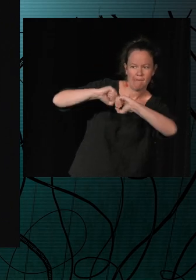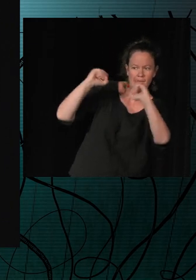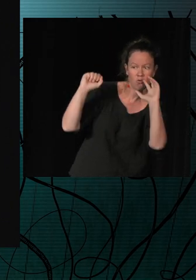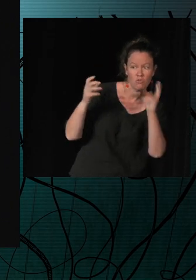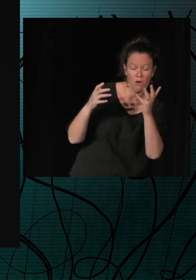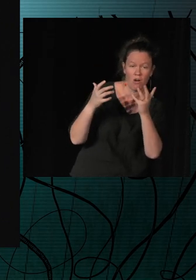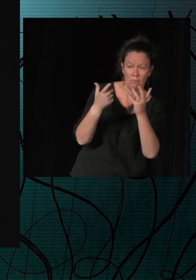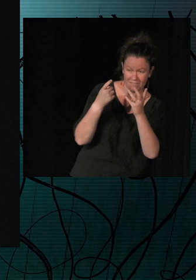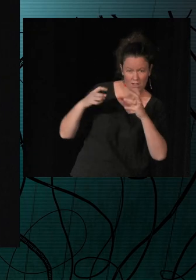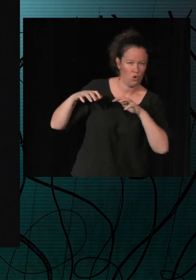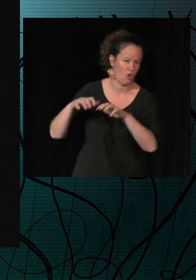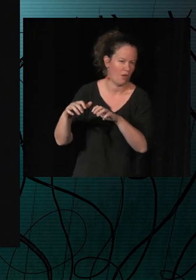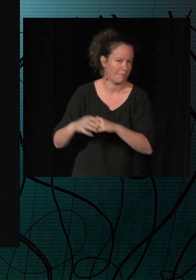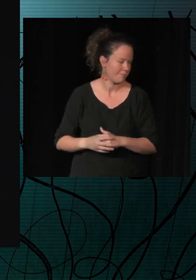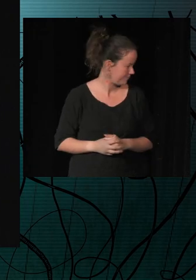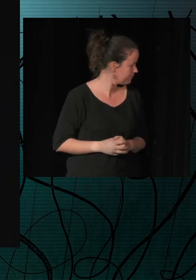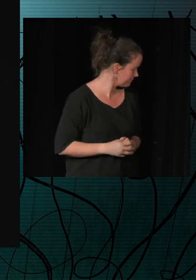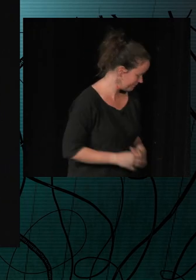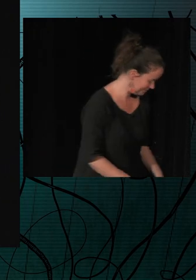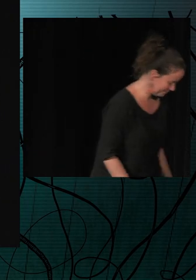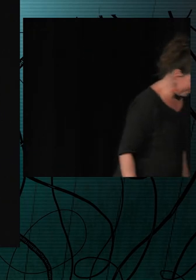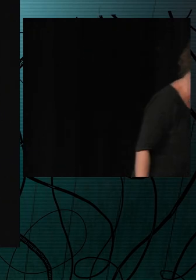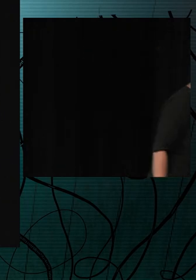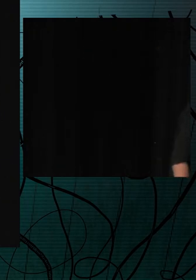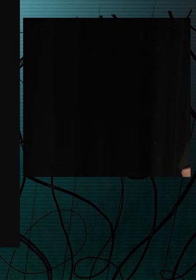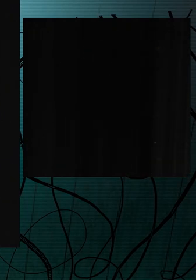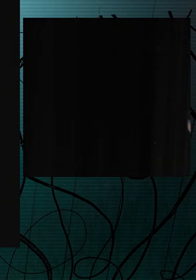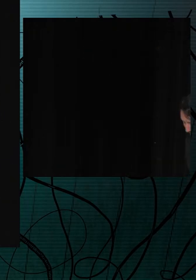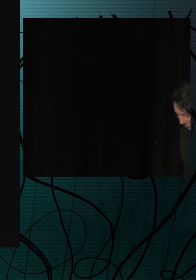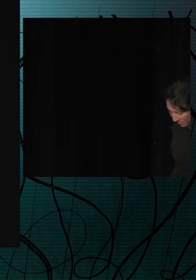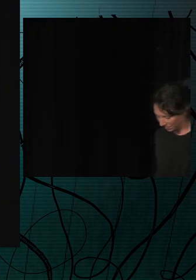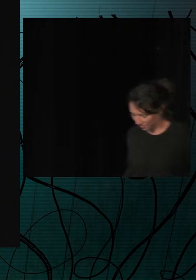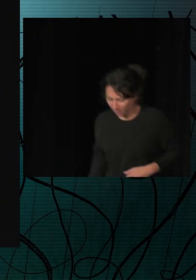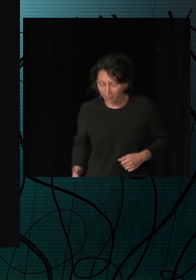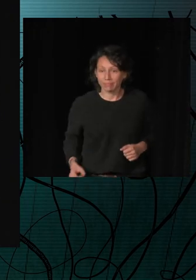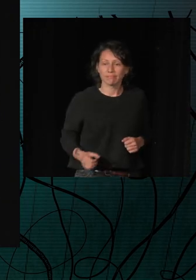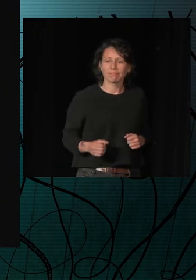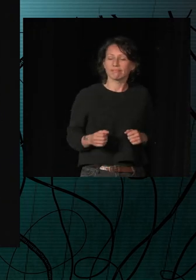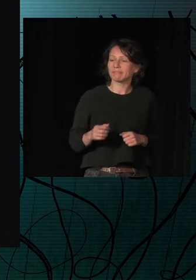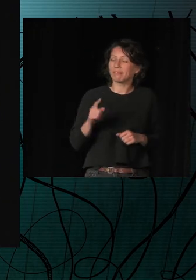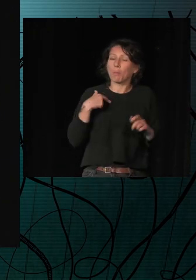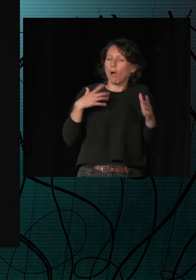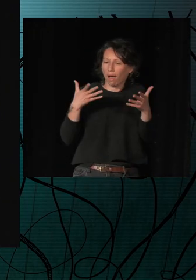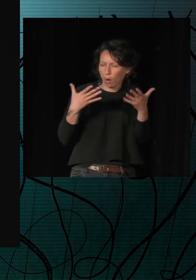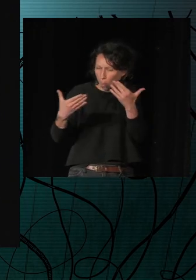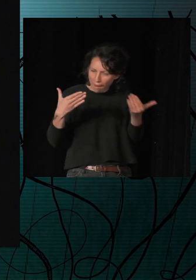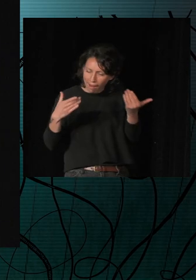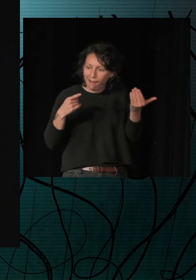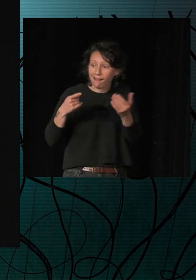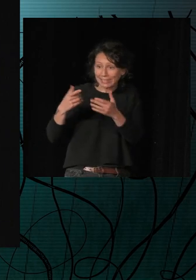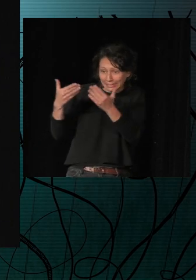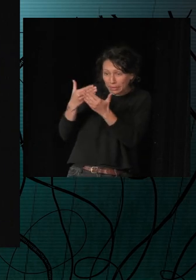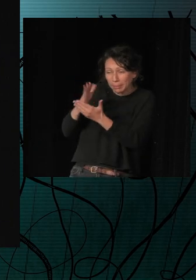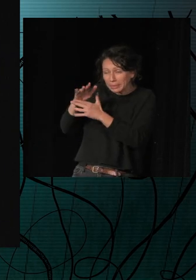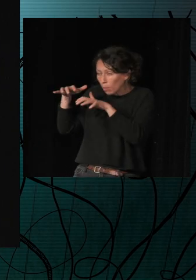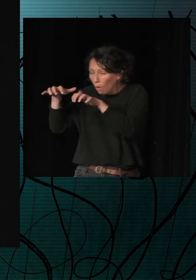maintenant le truc c'est qu'en fait des jeux d'horreur c'est encore une fois parce que je fais le parallèle mais parce que je trouve que c'est important mais c'est comme le cinéma d'horreur il y en a des